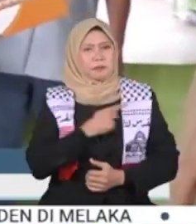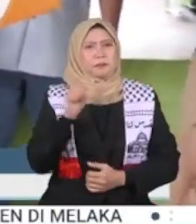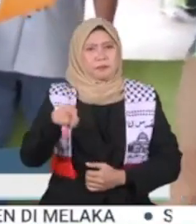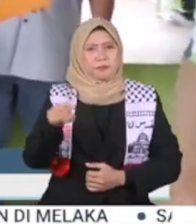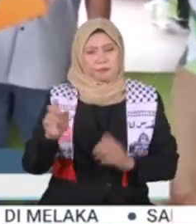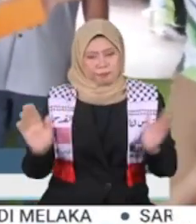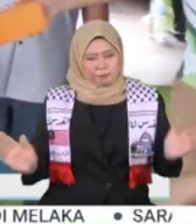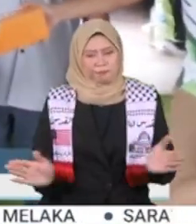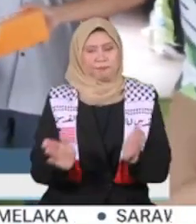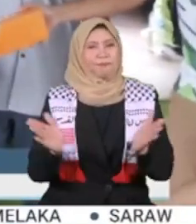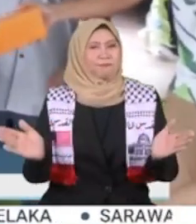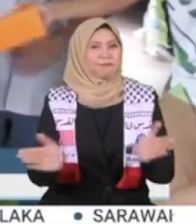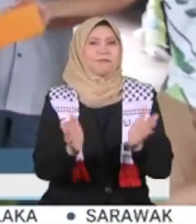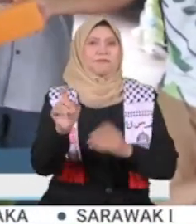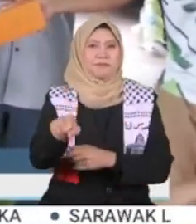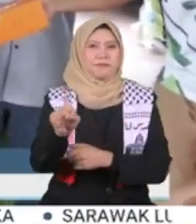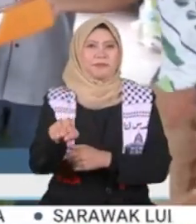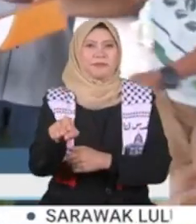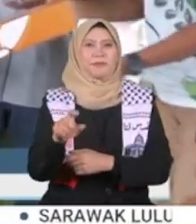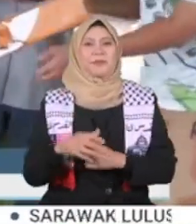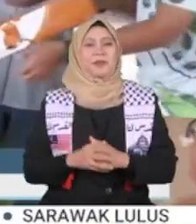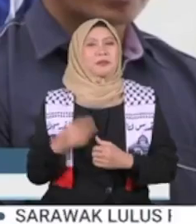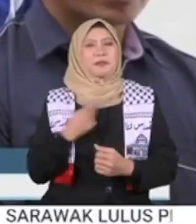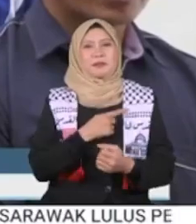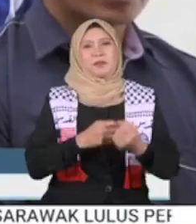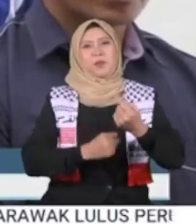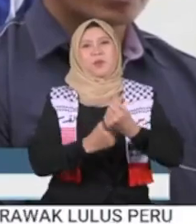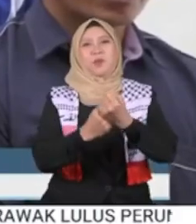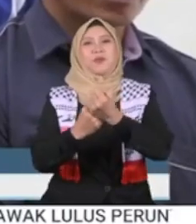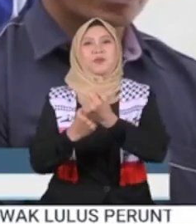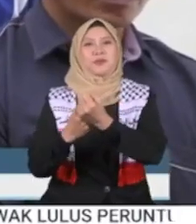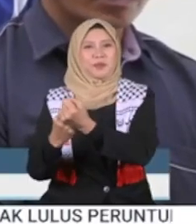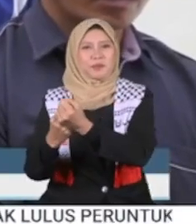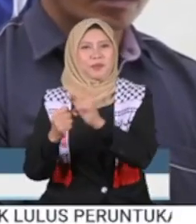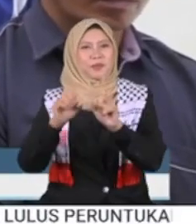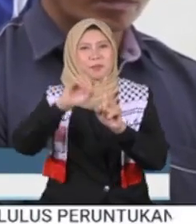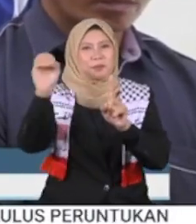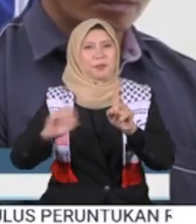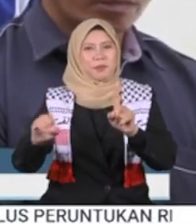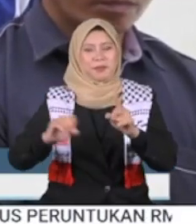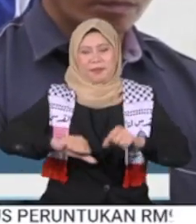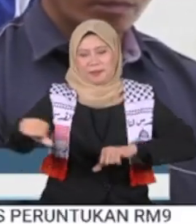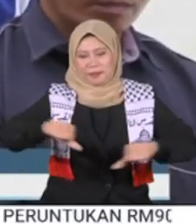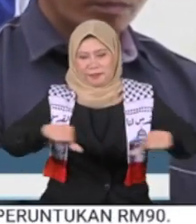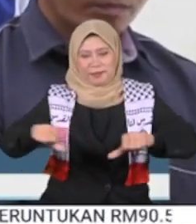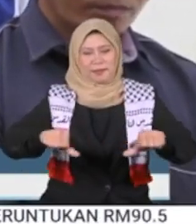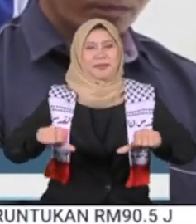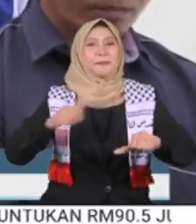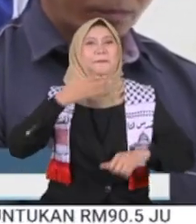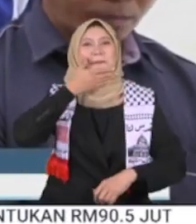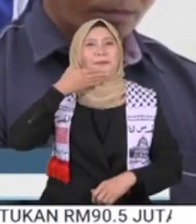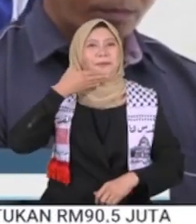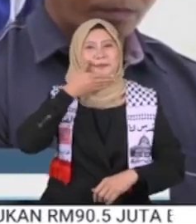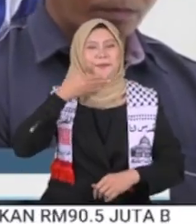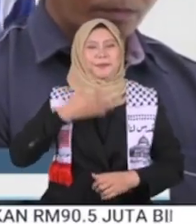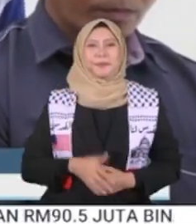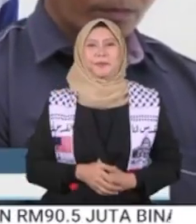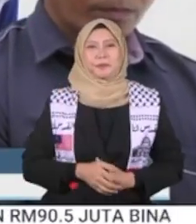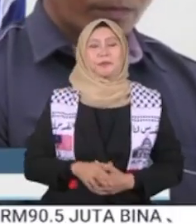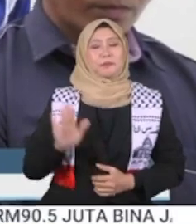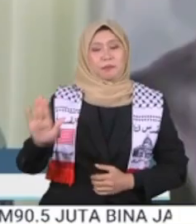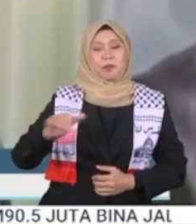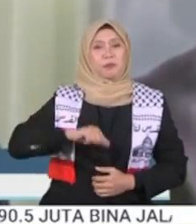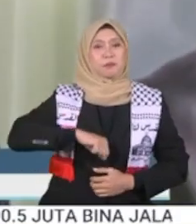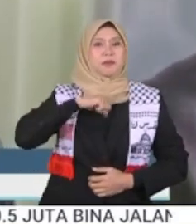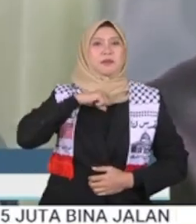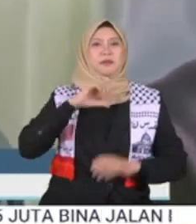encourage dan memang kita akan sok 100% aktiviti-aktiviti belia seperti ini beliau